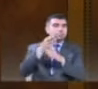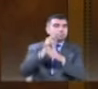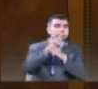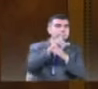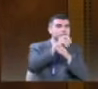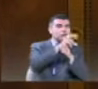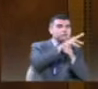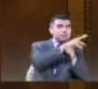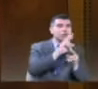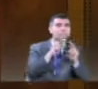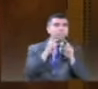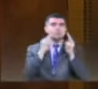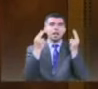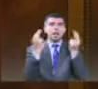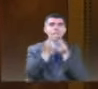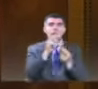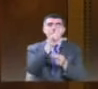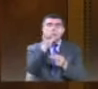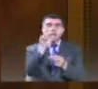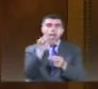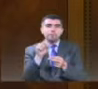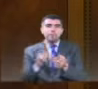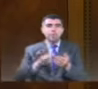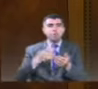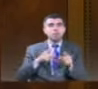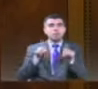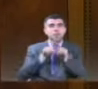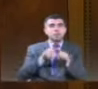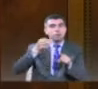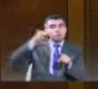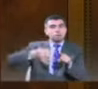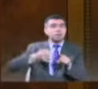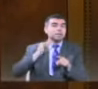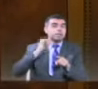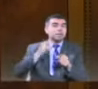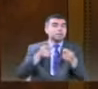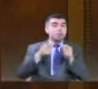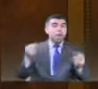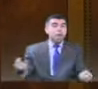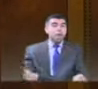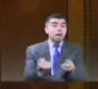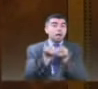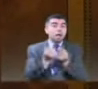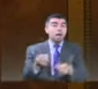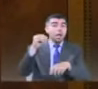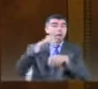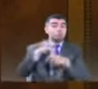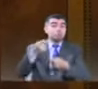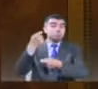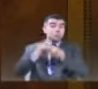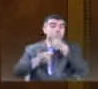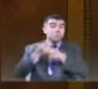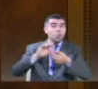المقاييس لعدد من الدول الإفريقية في إطار قناعة المغرب في كون التنمية تستوجب توطيد التعاون جنوب